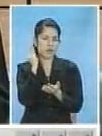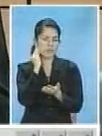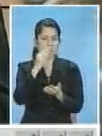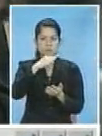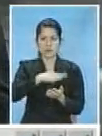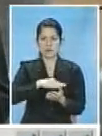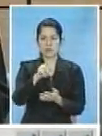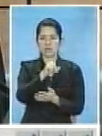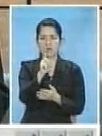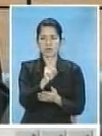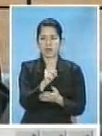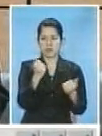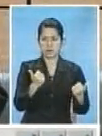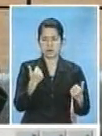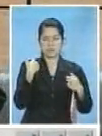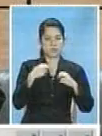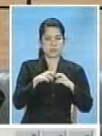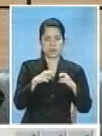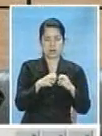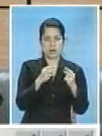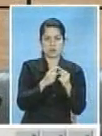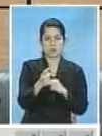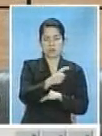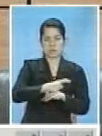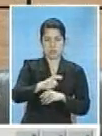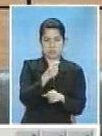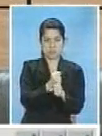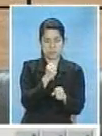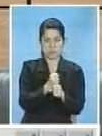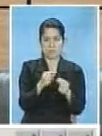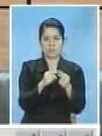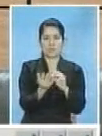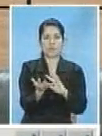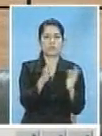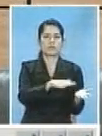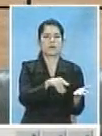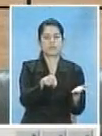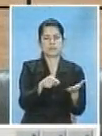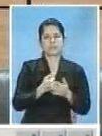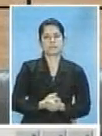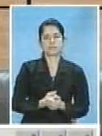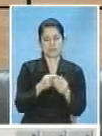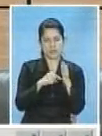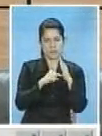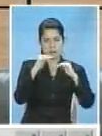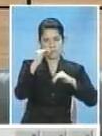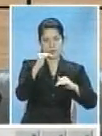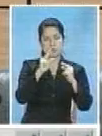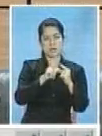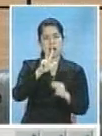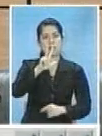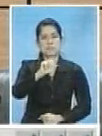านาวันนี้ก็ล่มครับน้ำท่วมหมดเป็นหมื่นๆแสนไร่ตั้งไว้ 30,000 กว่าล้านเอาไปพัฒนาตอนไหน